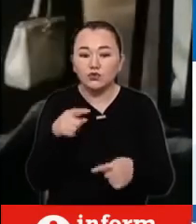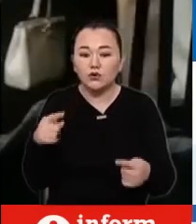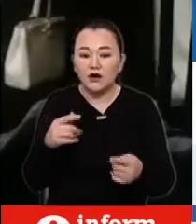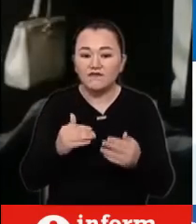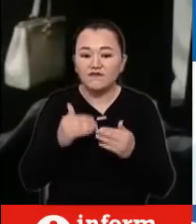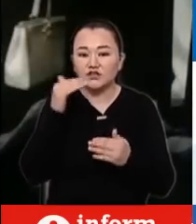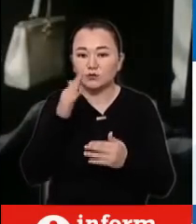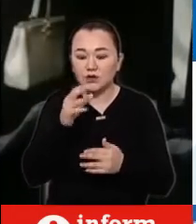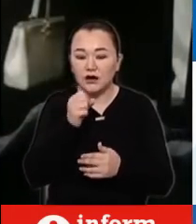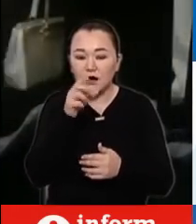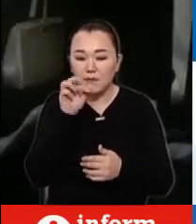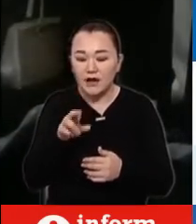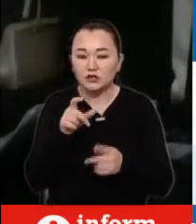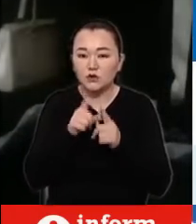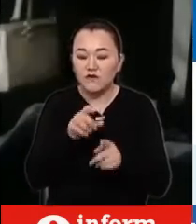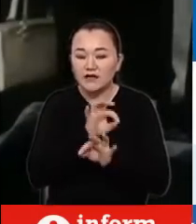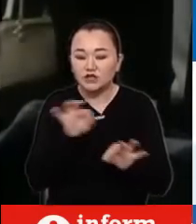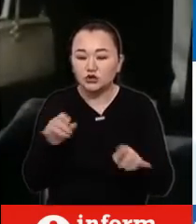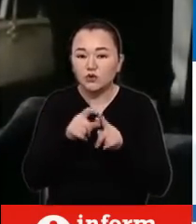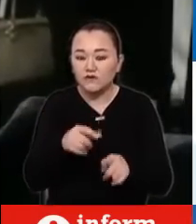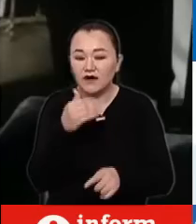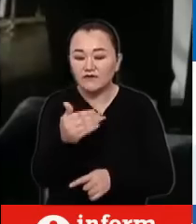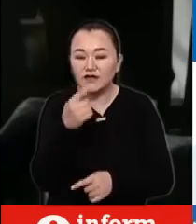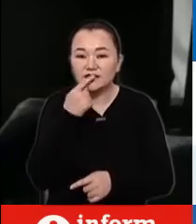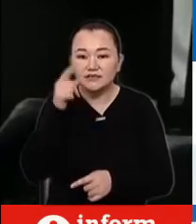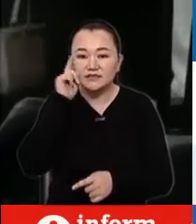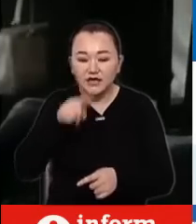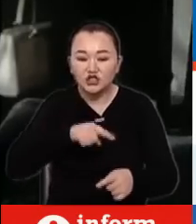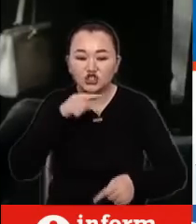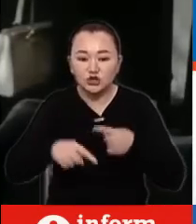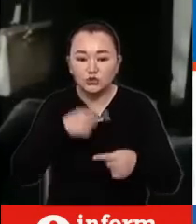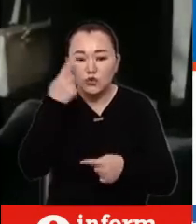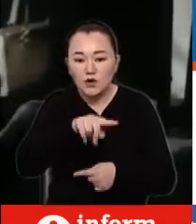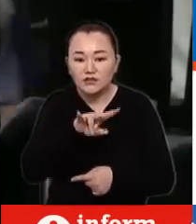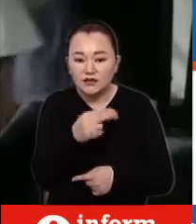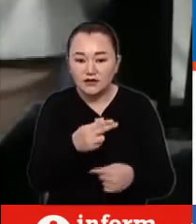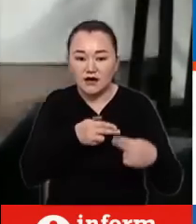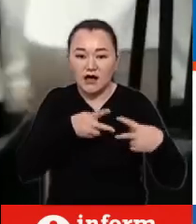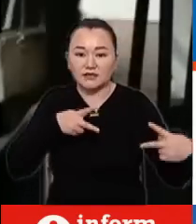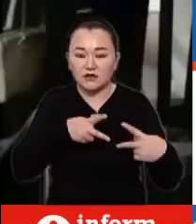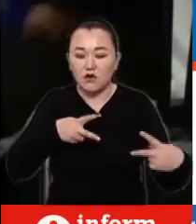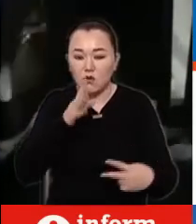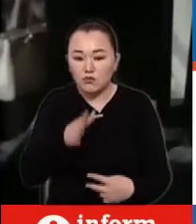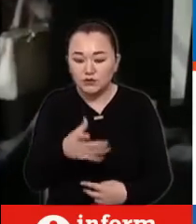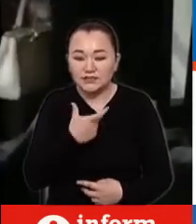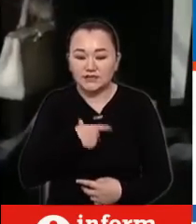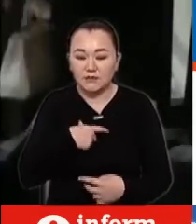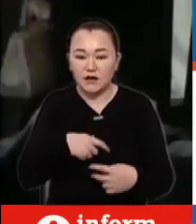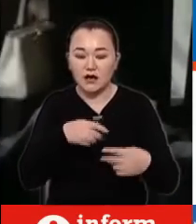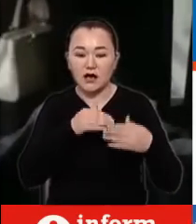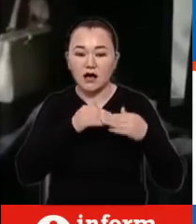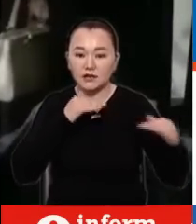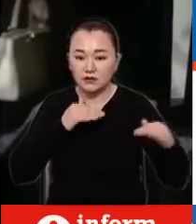тұрсыз. Абайдың өзінің керемет сөзі бар. Сіз тілді білу арқылы өзге ұлтпен тең боласыз. Өзіңді қатар